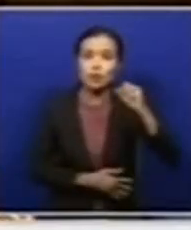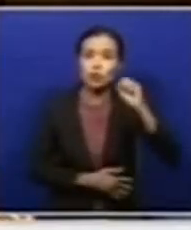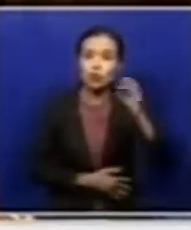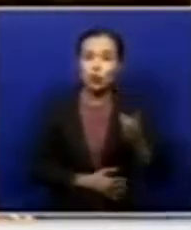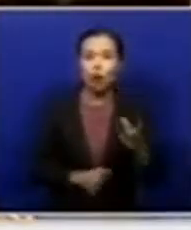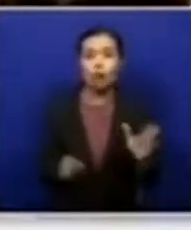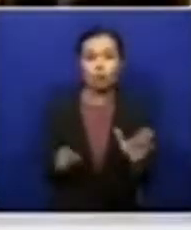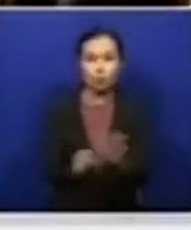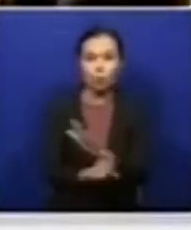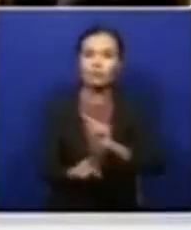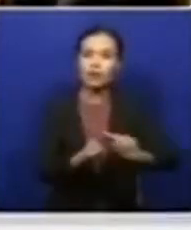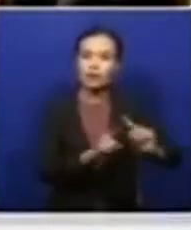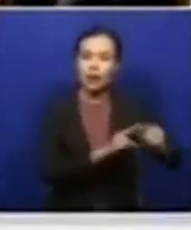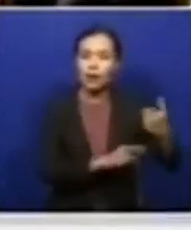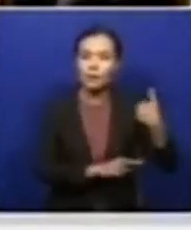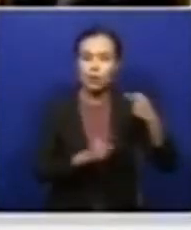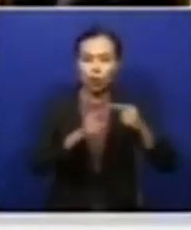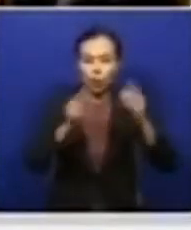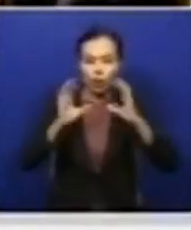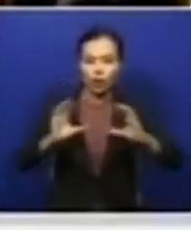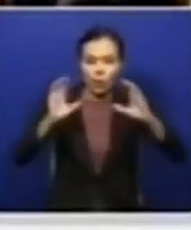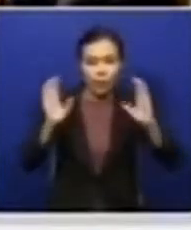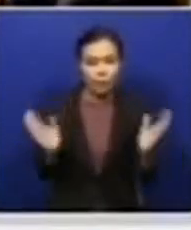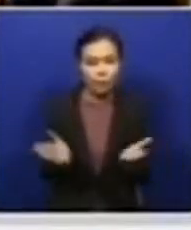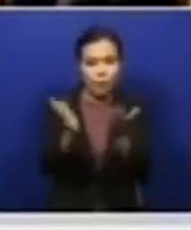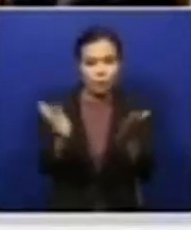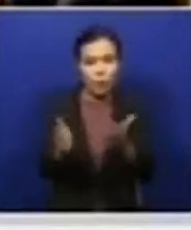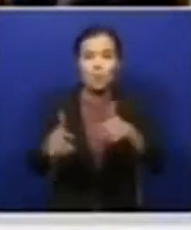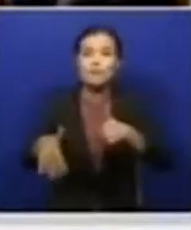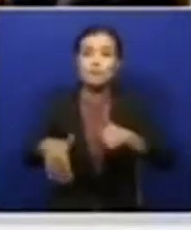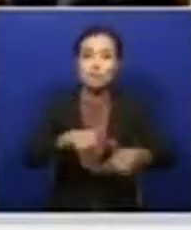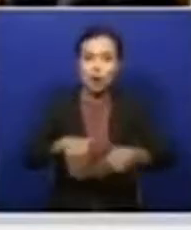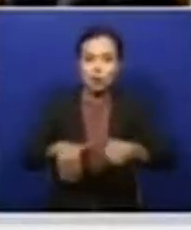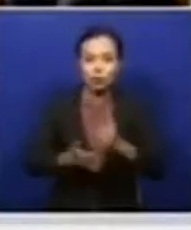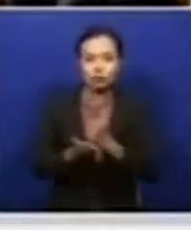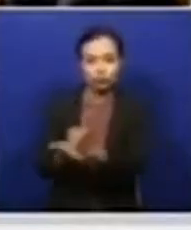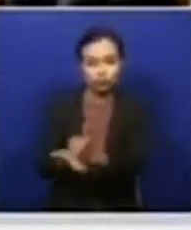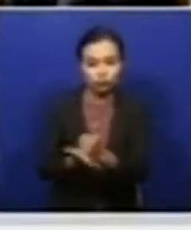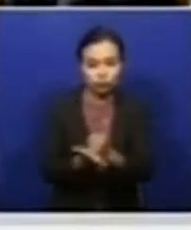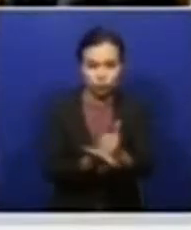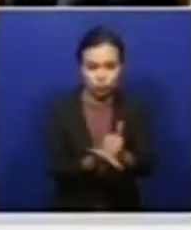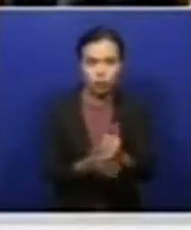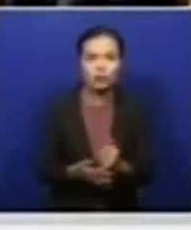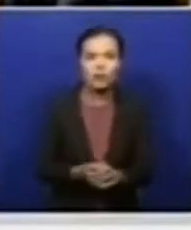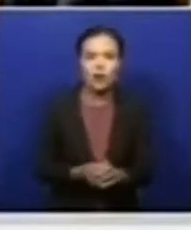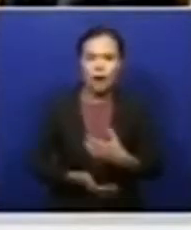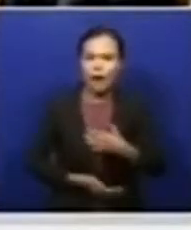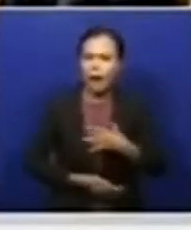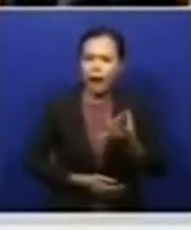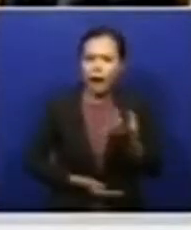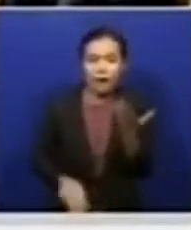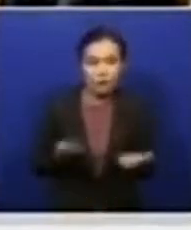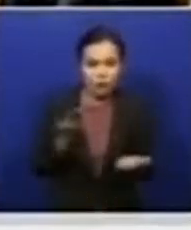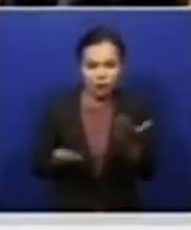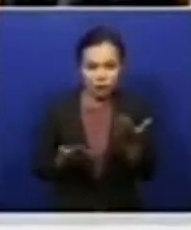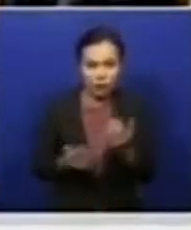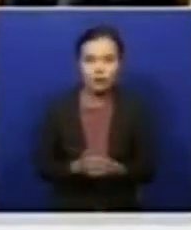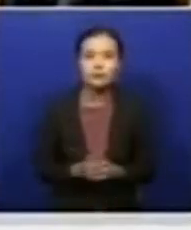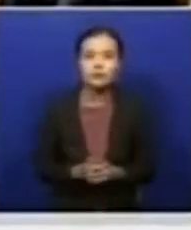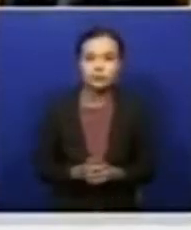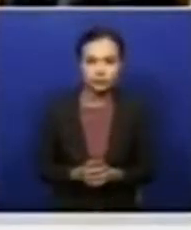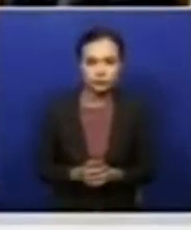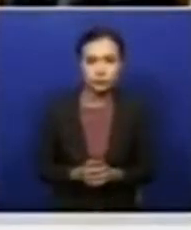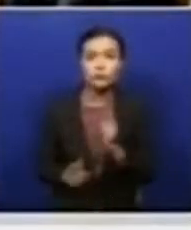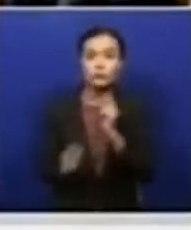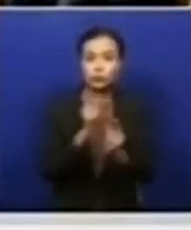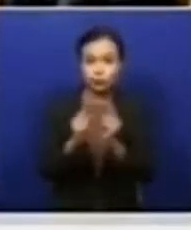ครับให้รัฐเนี่ยได้อุ้มชูประชาชนช่วยเหลือประชาชนไม่ว่าอย่างใดอย่างหนึ่งนะครับแม้กระทั่งมีการคุยถึ